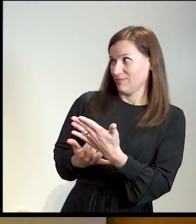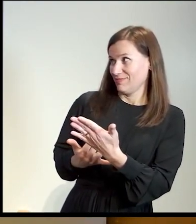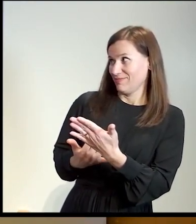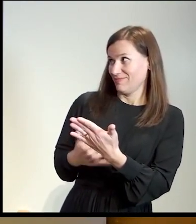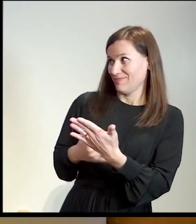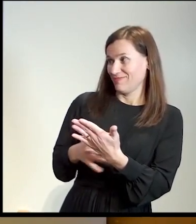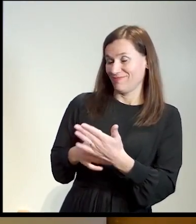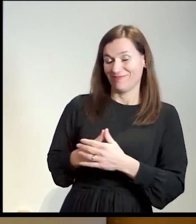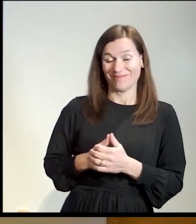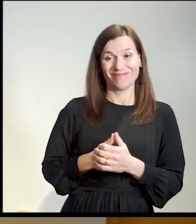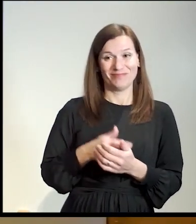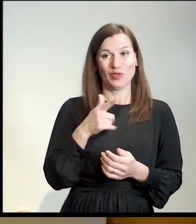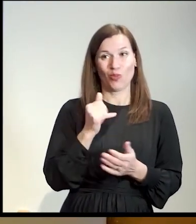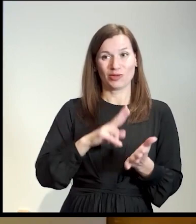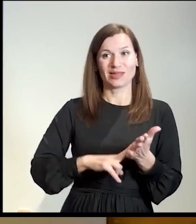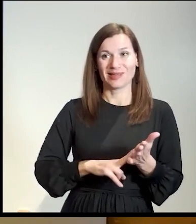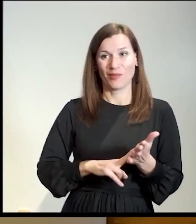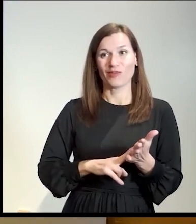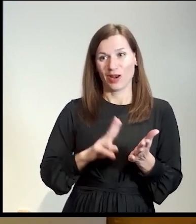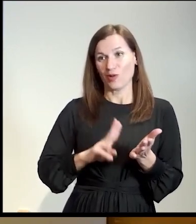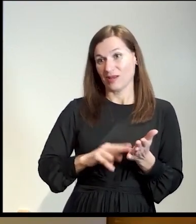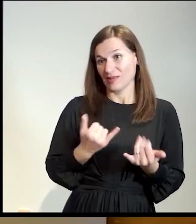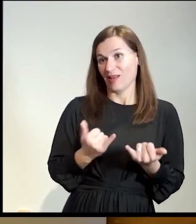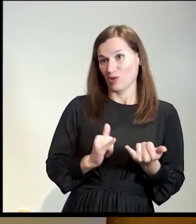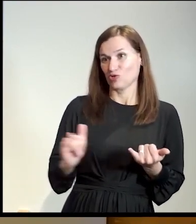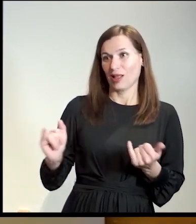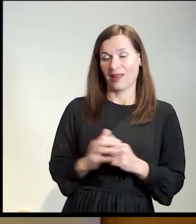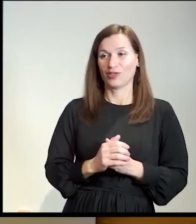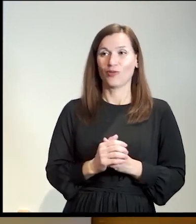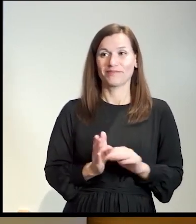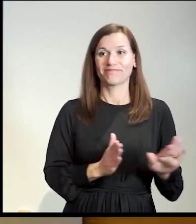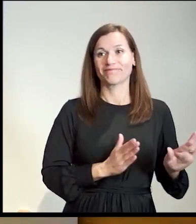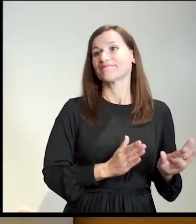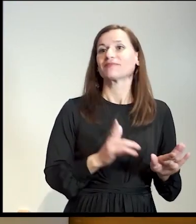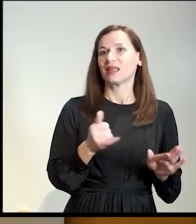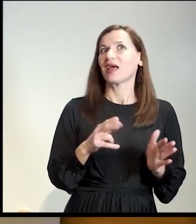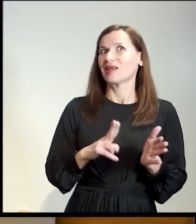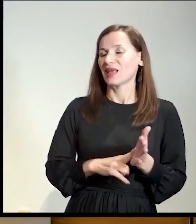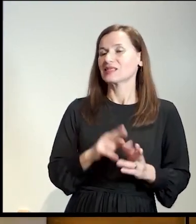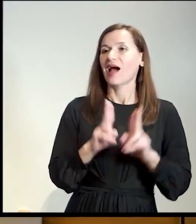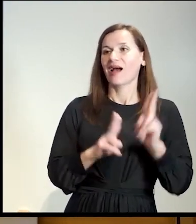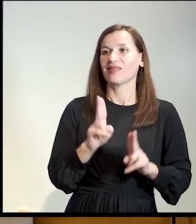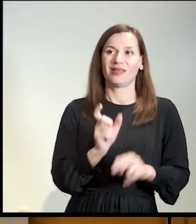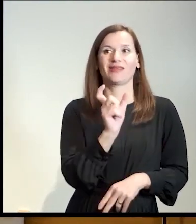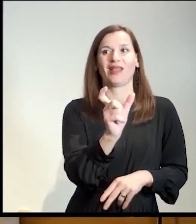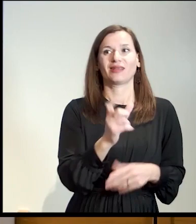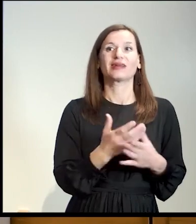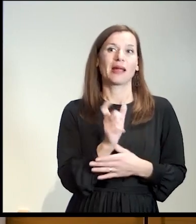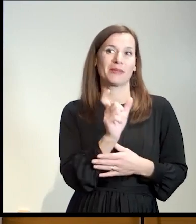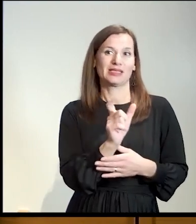ta bo kar zaznamovala tudi letošnje leto, se mi zdi, in je resna kandidatka za besedo